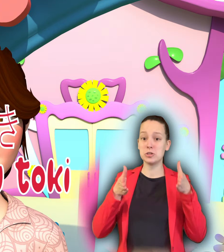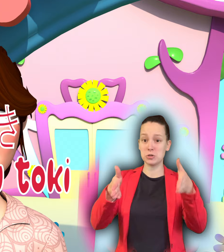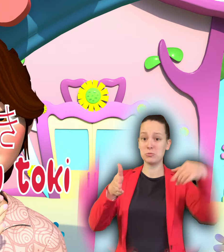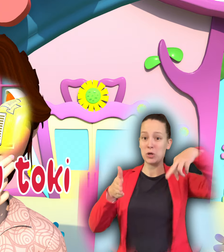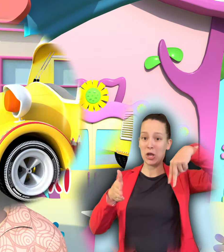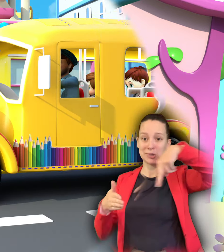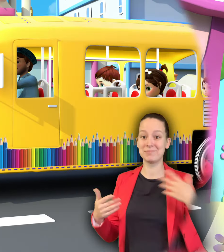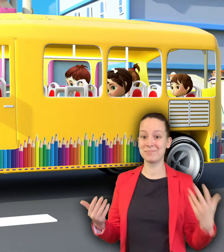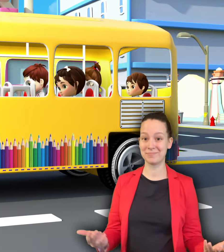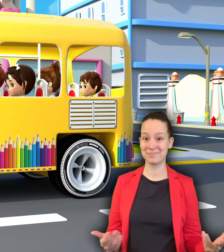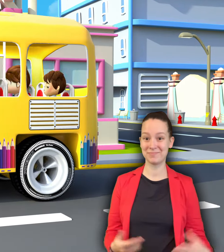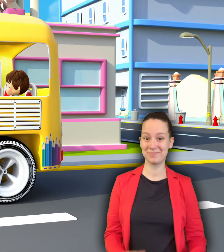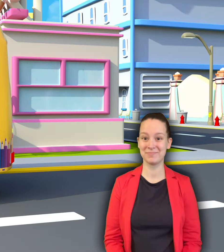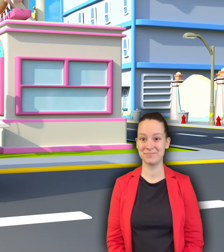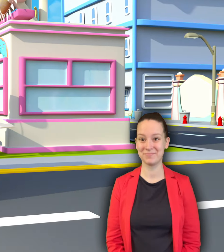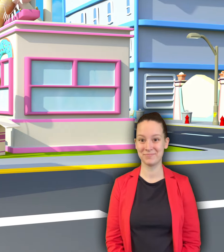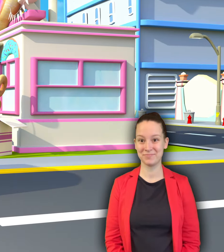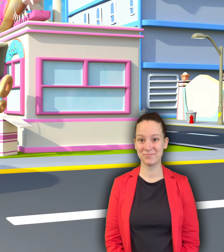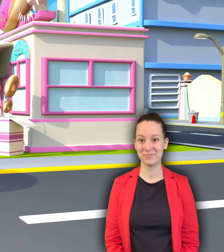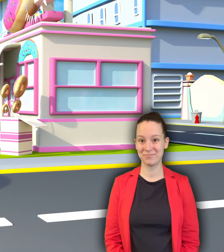道を渡る時